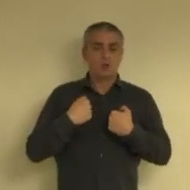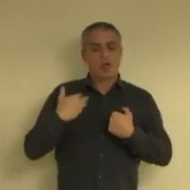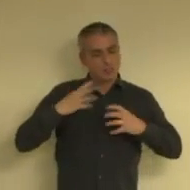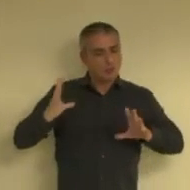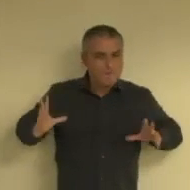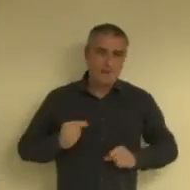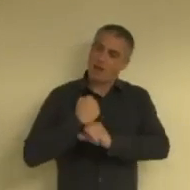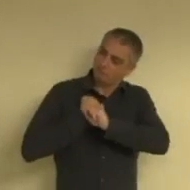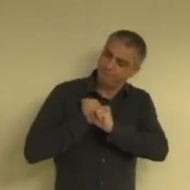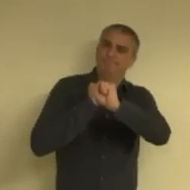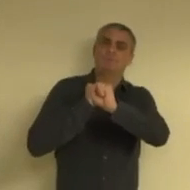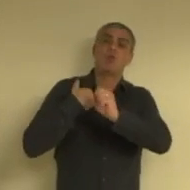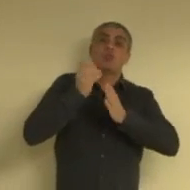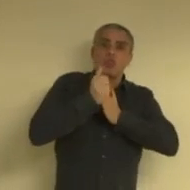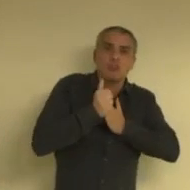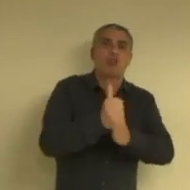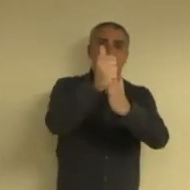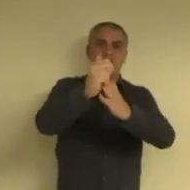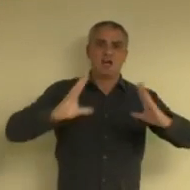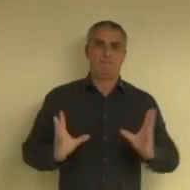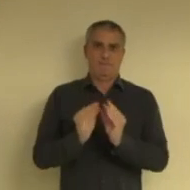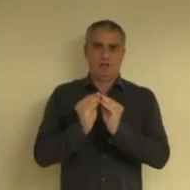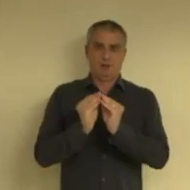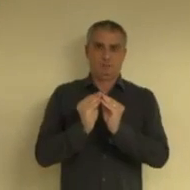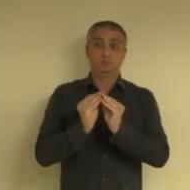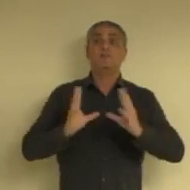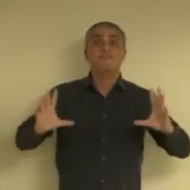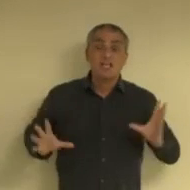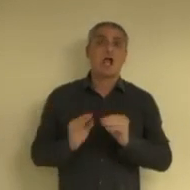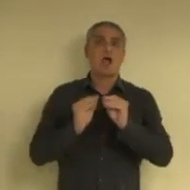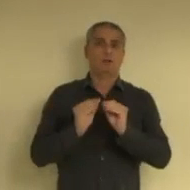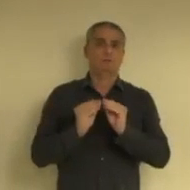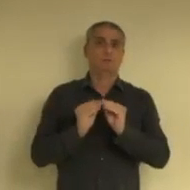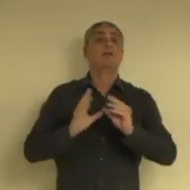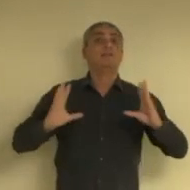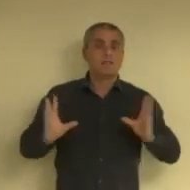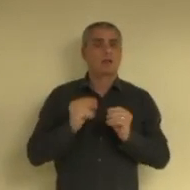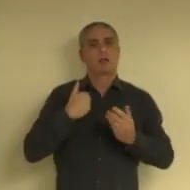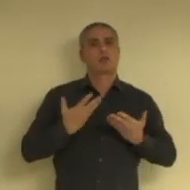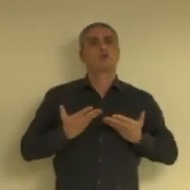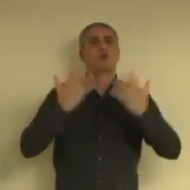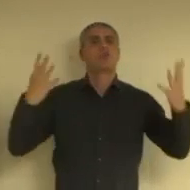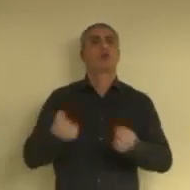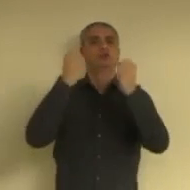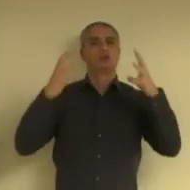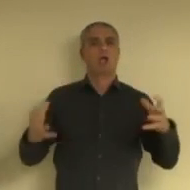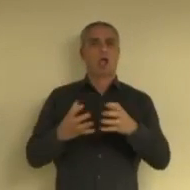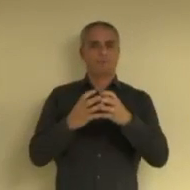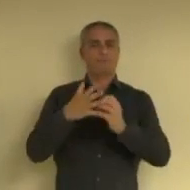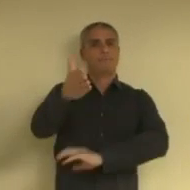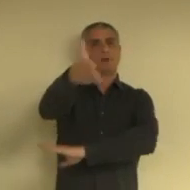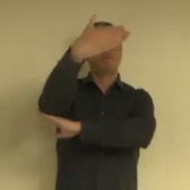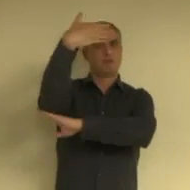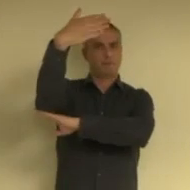נישא אותה יחד, נוביל אותה יחד. ויחד, יחד נושיע את העם